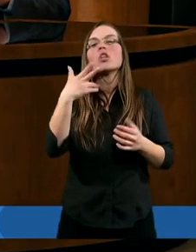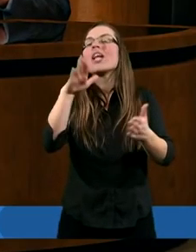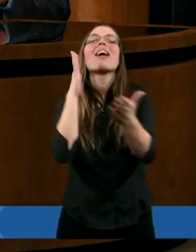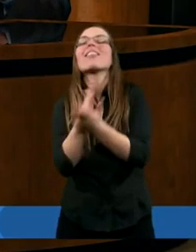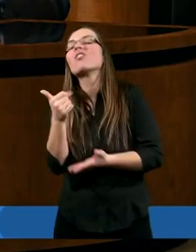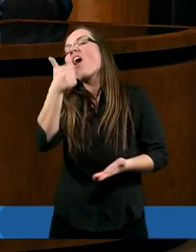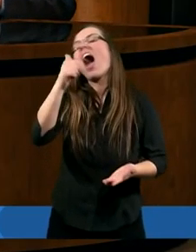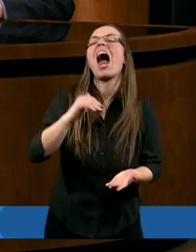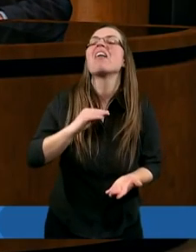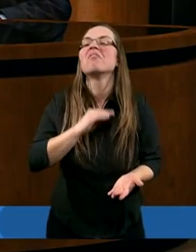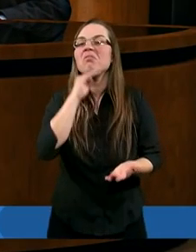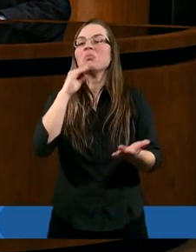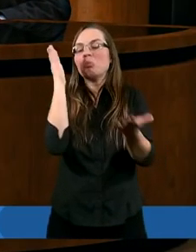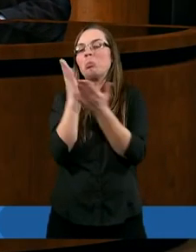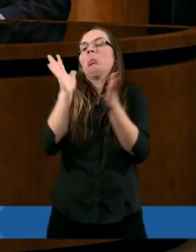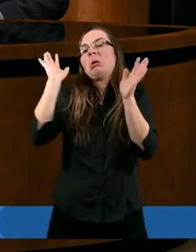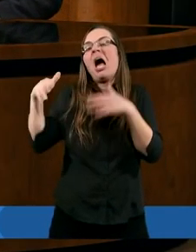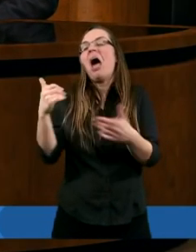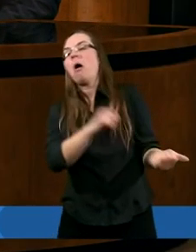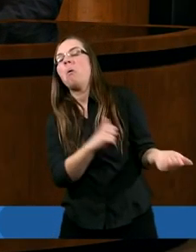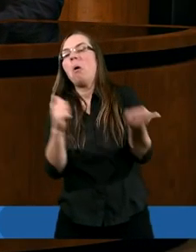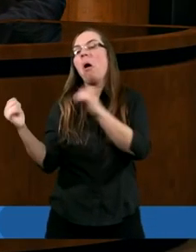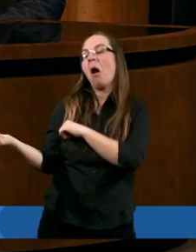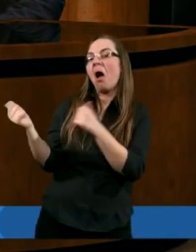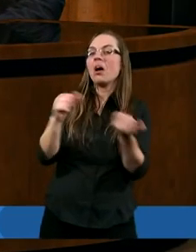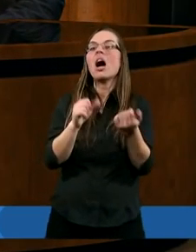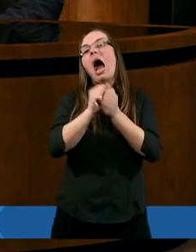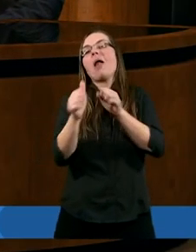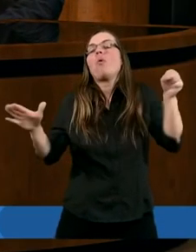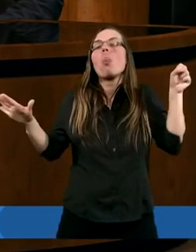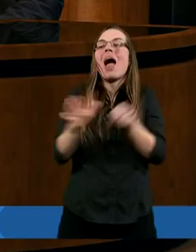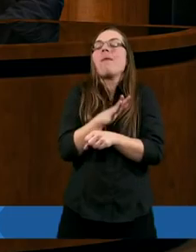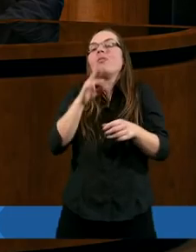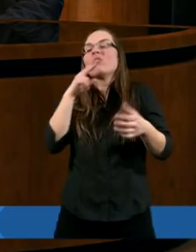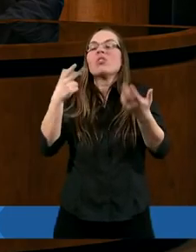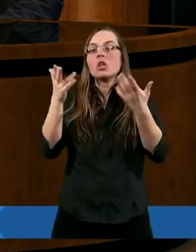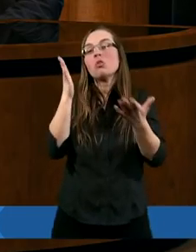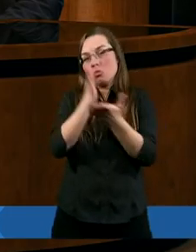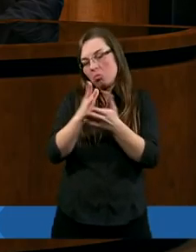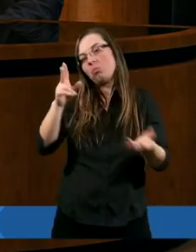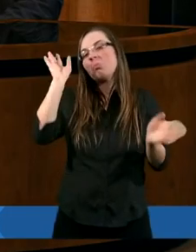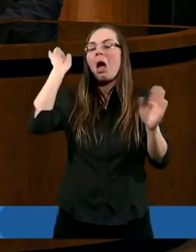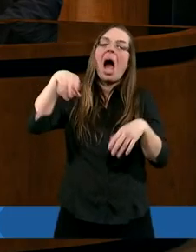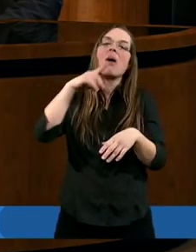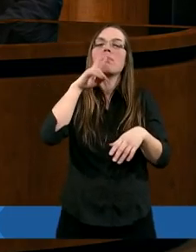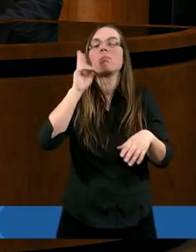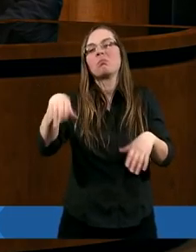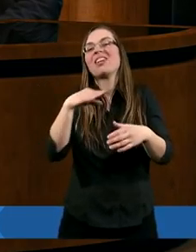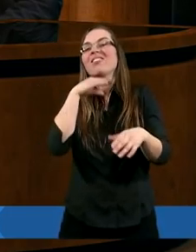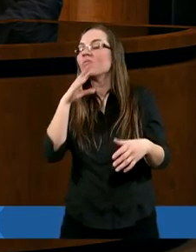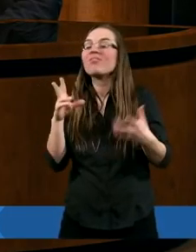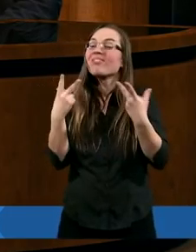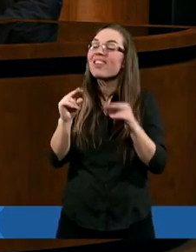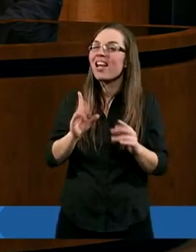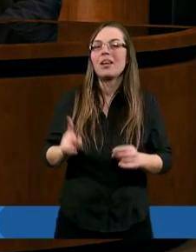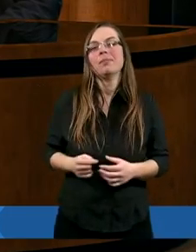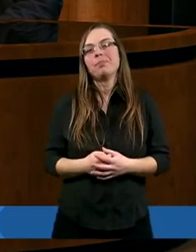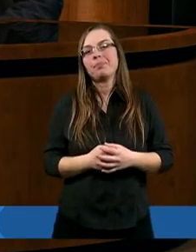wystarczy tylko raz gdzieś tam się w nim zanurzyć albo napełnić i mi go wystarczy. Tak.